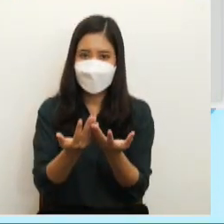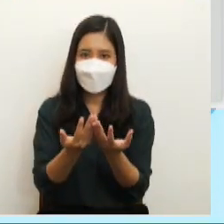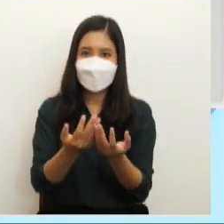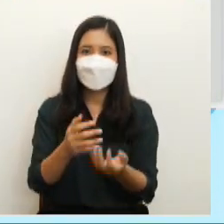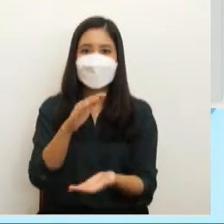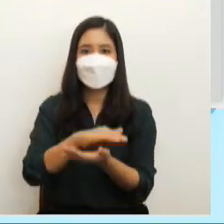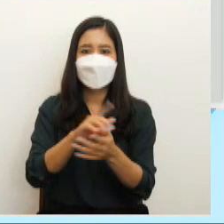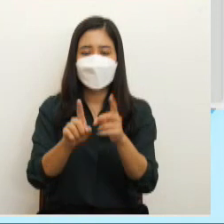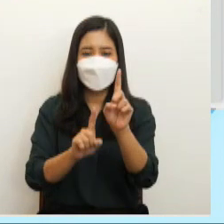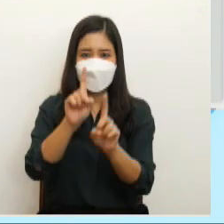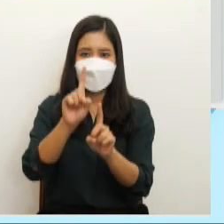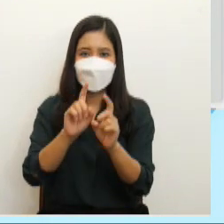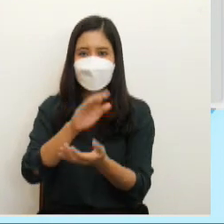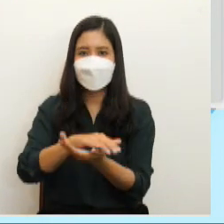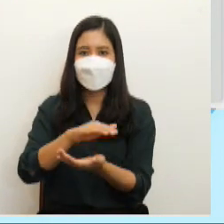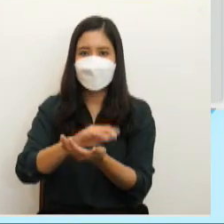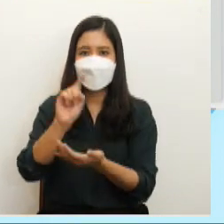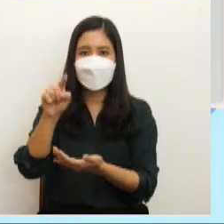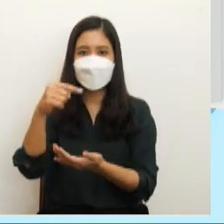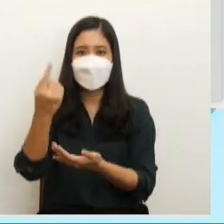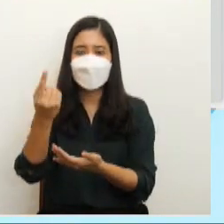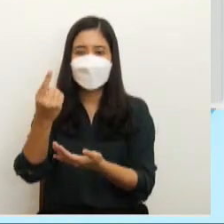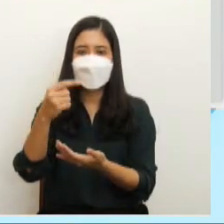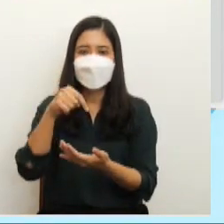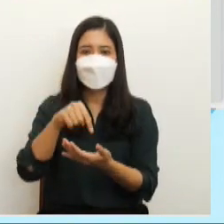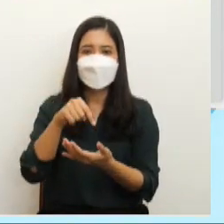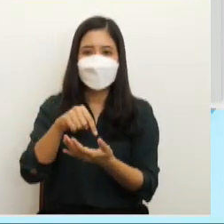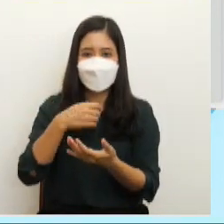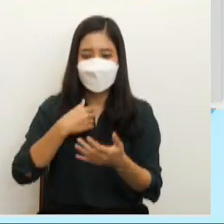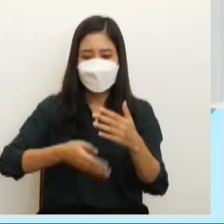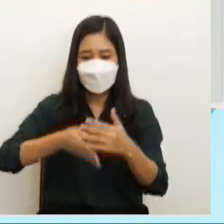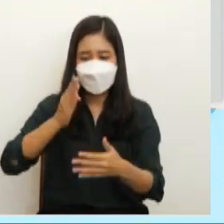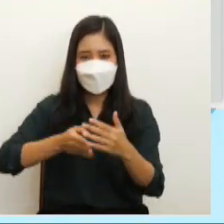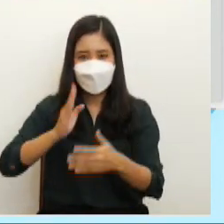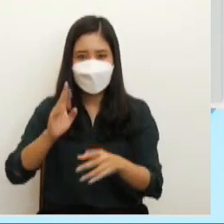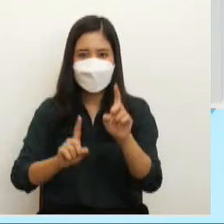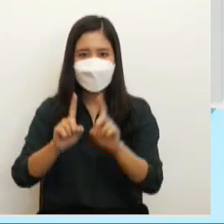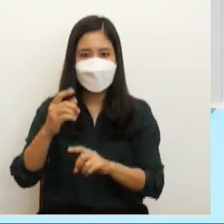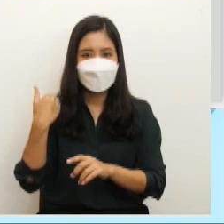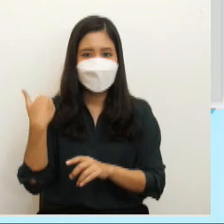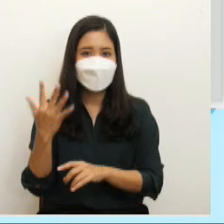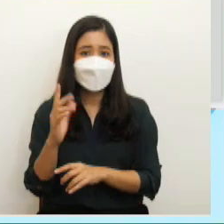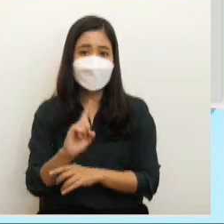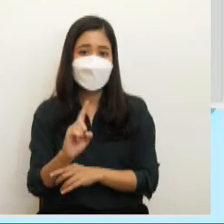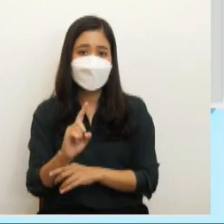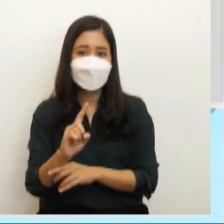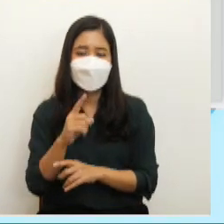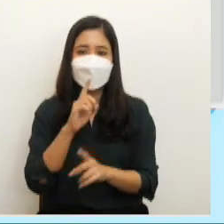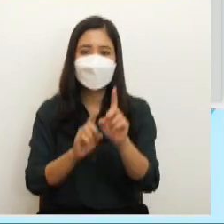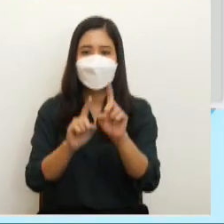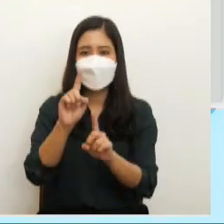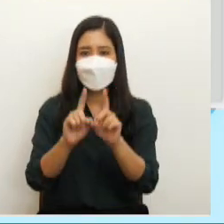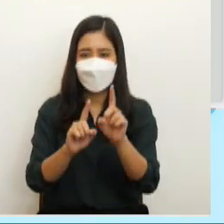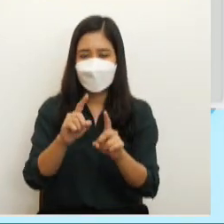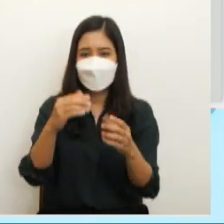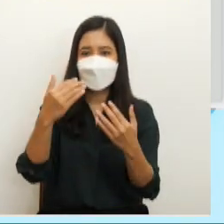เมินโรงเรียนว่าใน44ข้อคุณผ่านการประเมินไหมถ้าผ่านการประเมินแล้วต้องเสนอชื่อไปยังเข